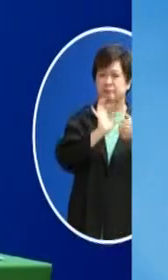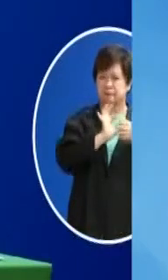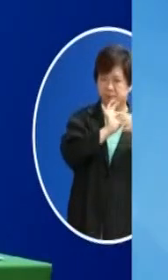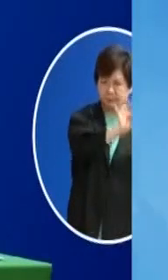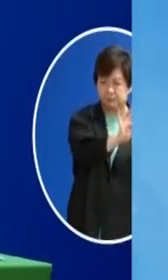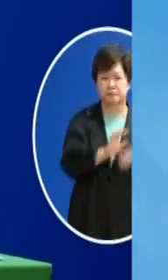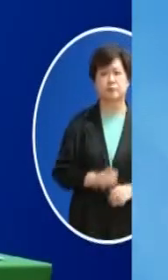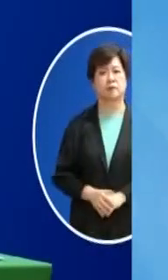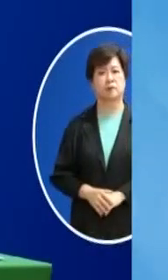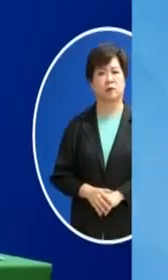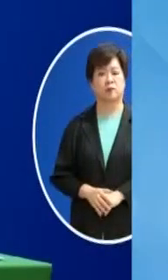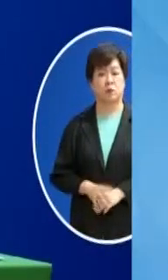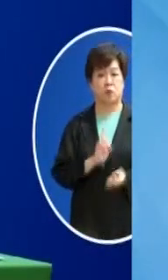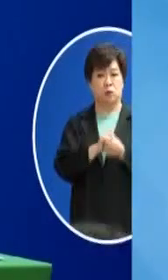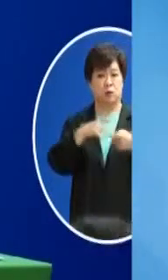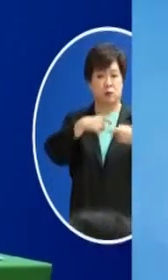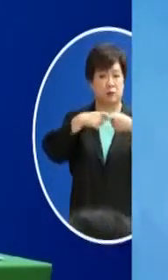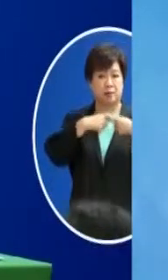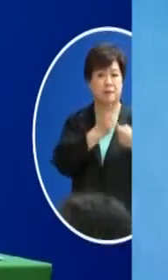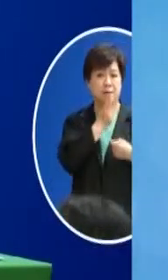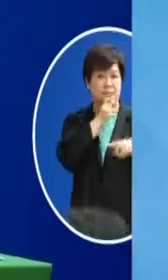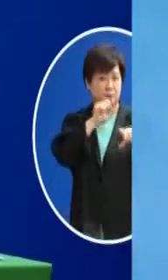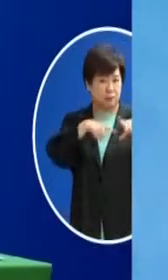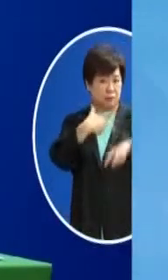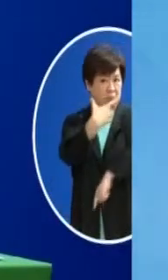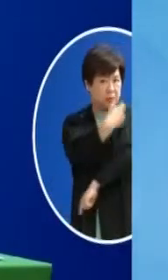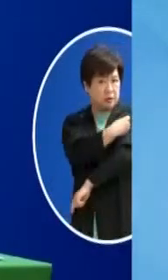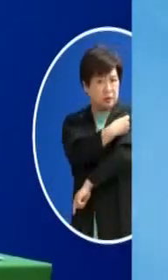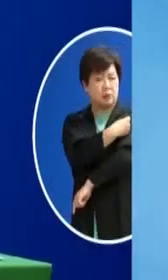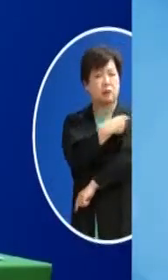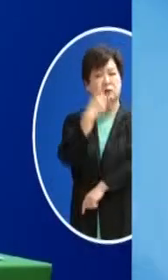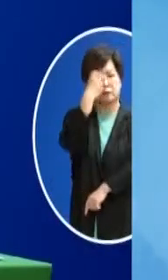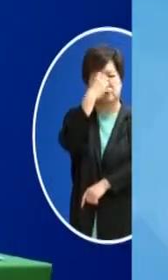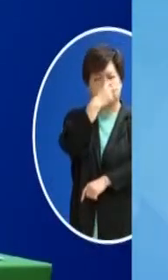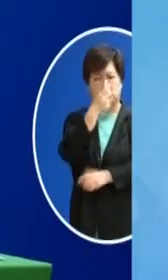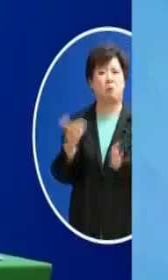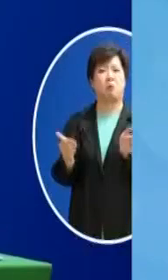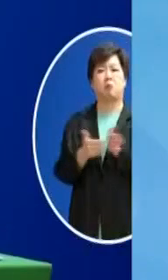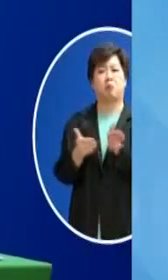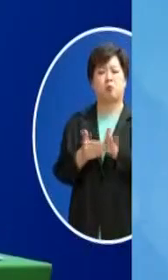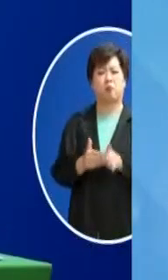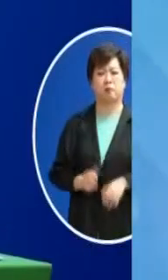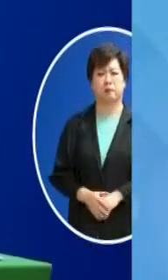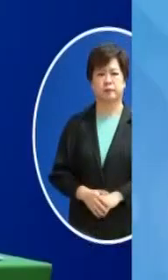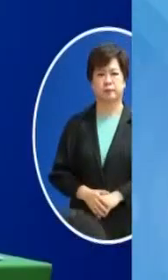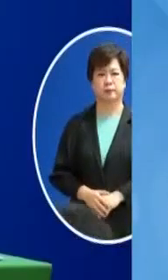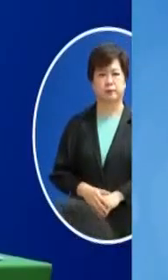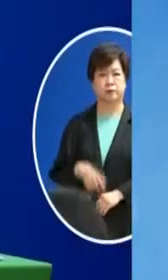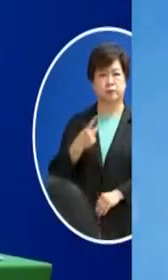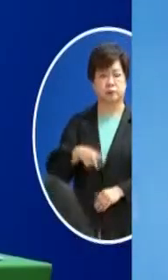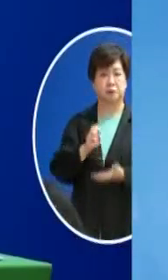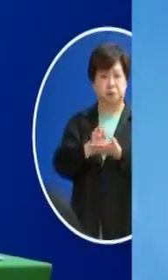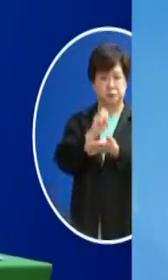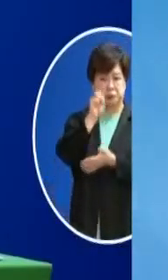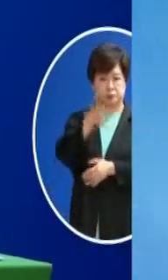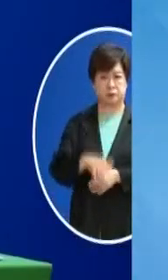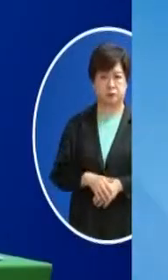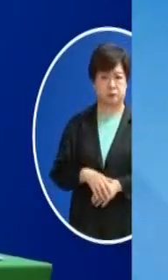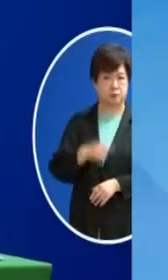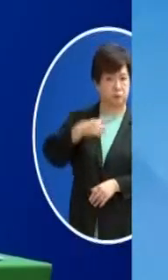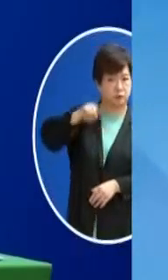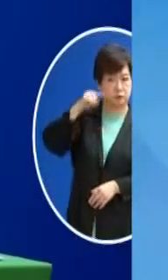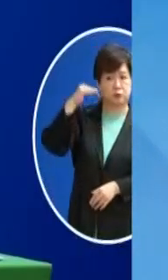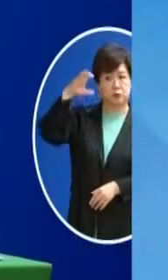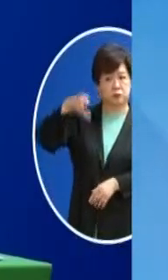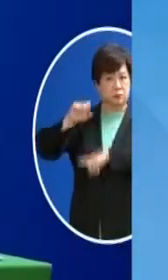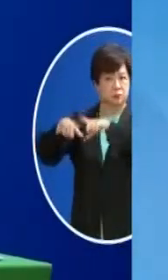好，这个是我们对于联雅这一方面的一个审查结果。那也再跟各位也报告一下上一次在